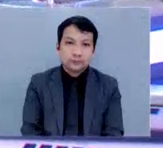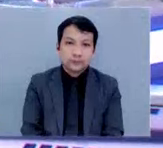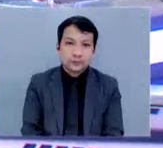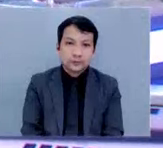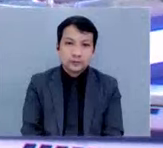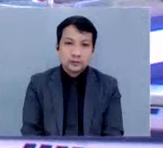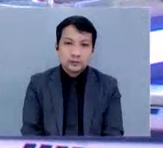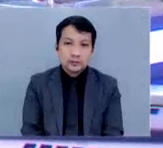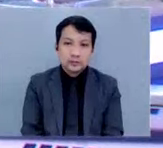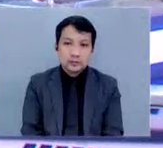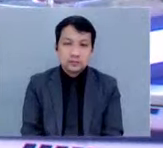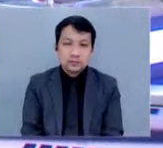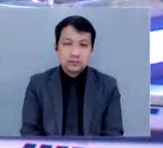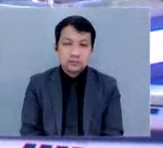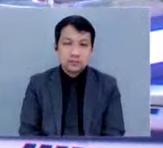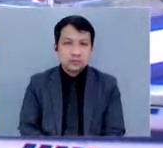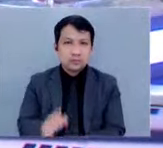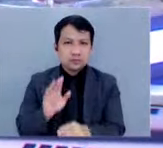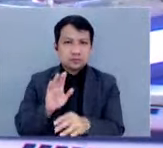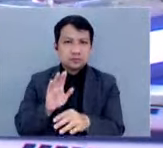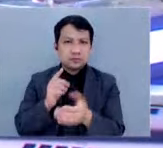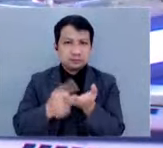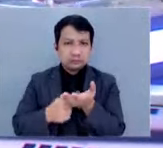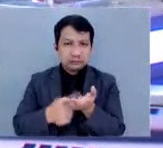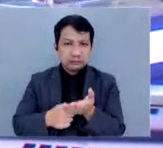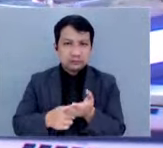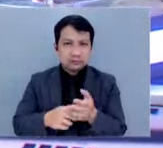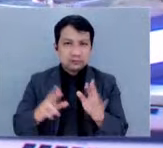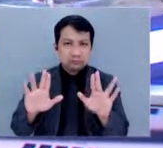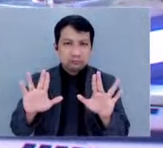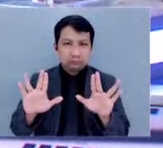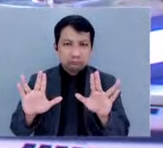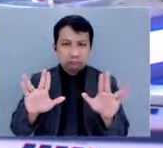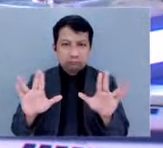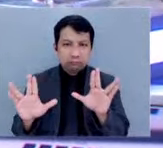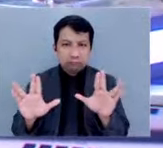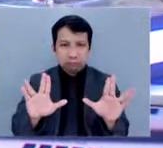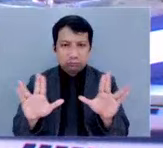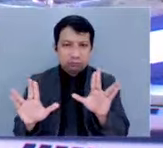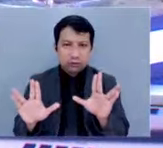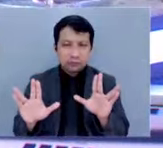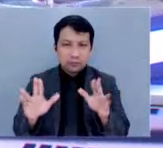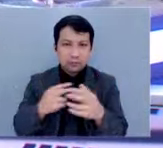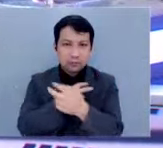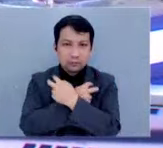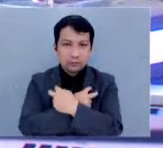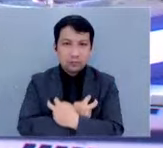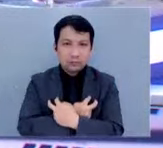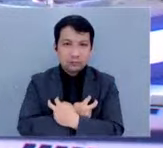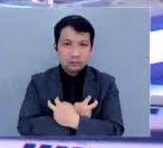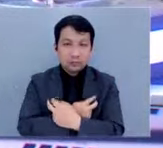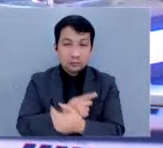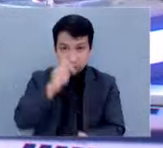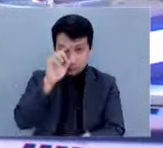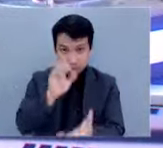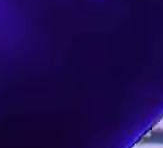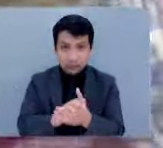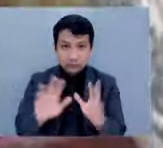buhay na naman ang usapang alien. Nadiskubre sa Peru ang mga kalansay umano ng pinaniniwala ang